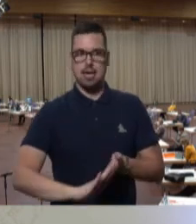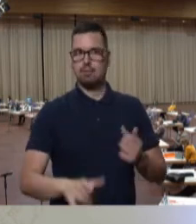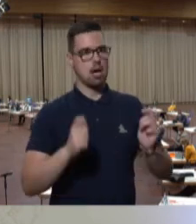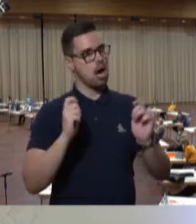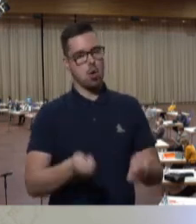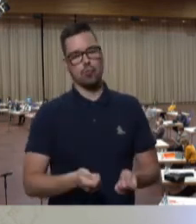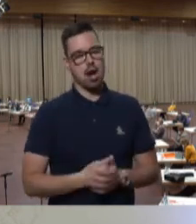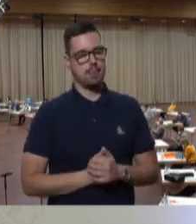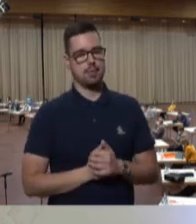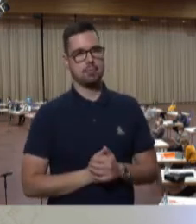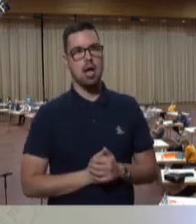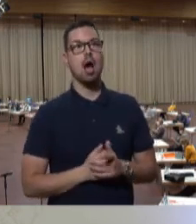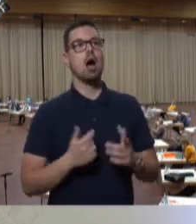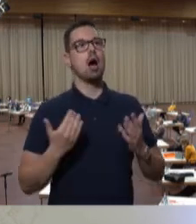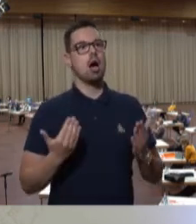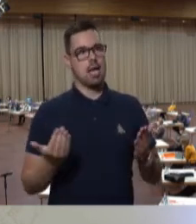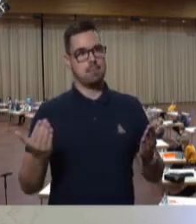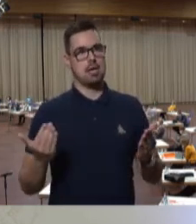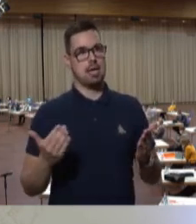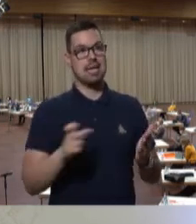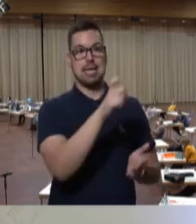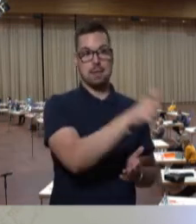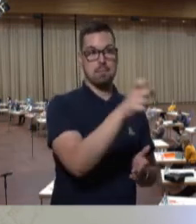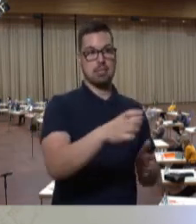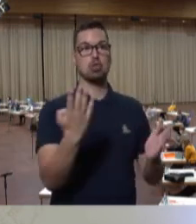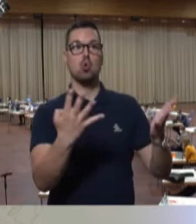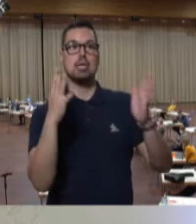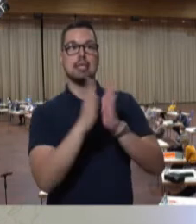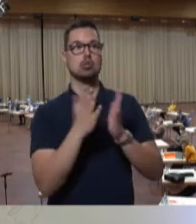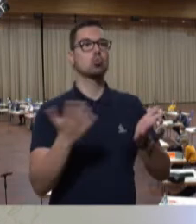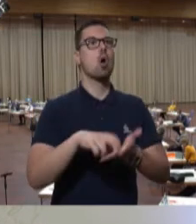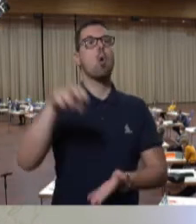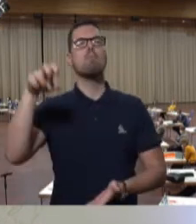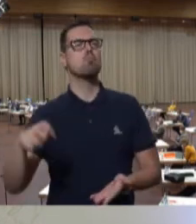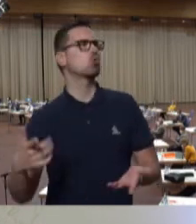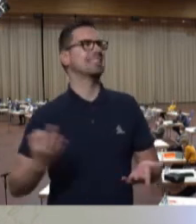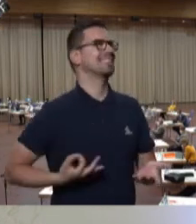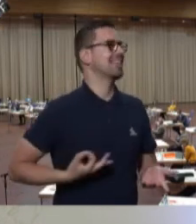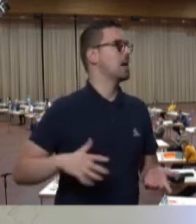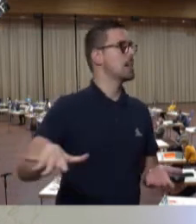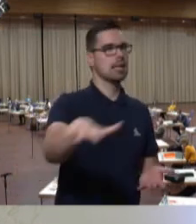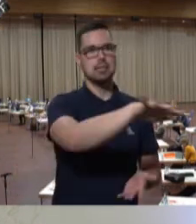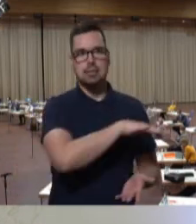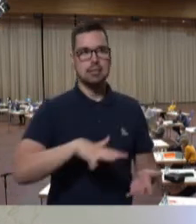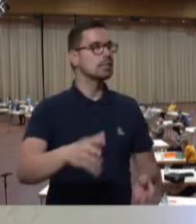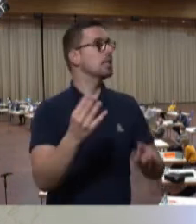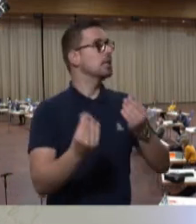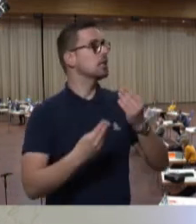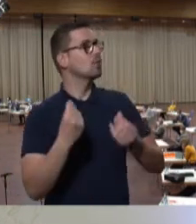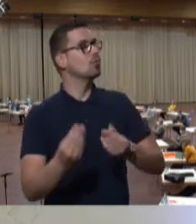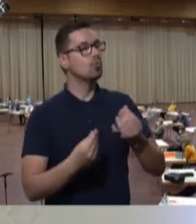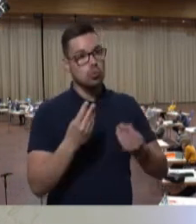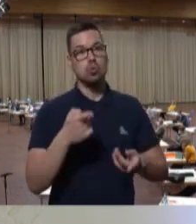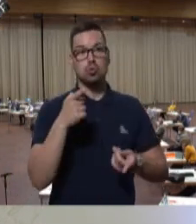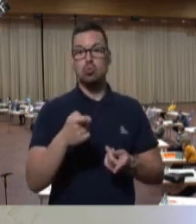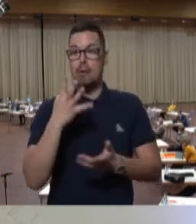Aufgabe ausgesucht hast. Aber die Menschen in Neunkirchen oder in Homburg oder überall im Saarland, die spüren doch, dass es